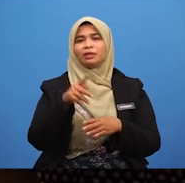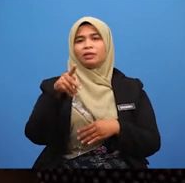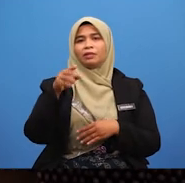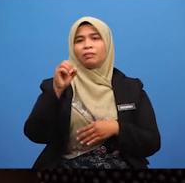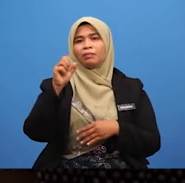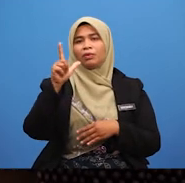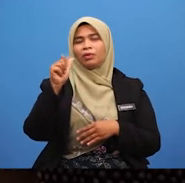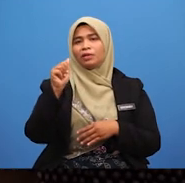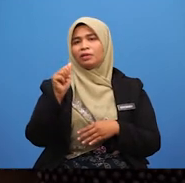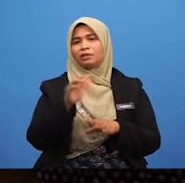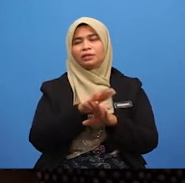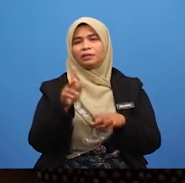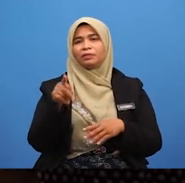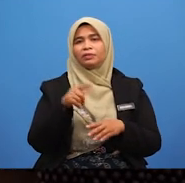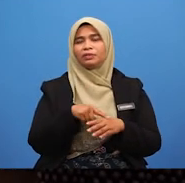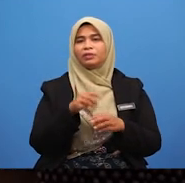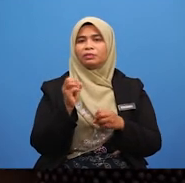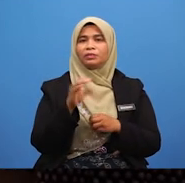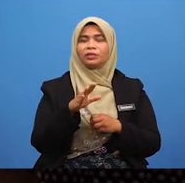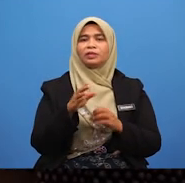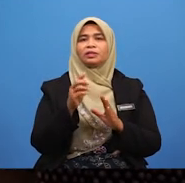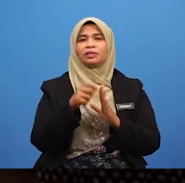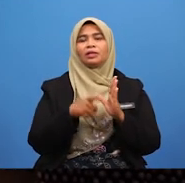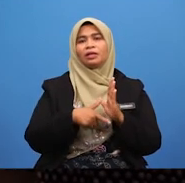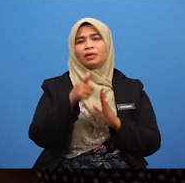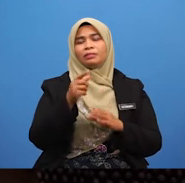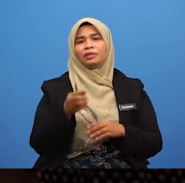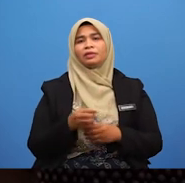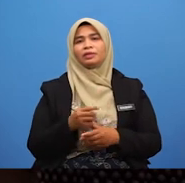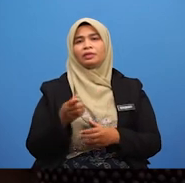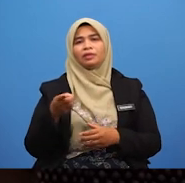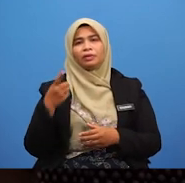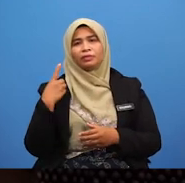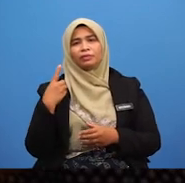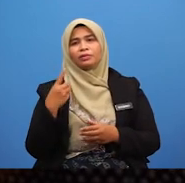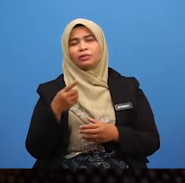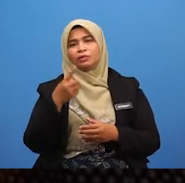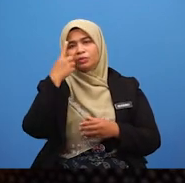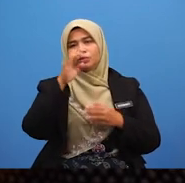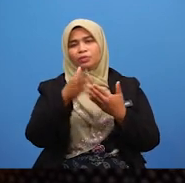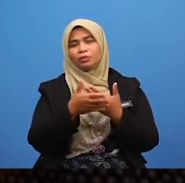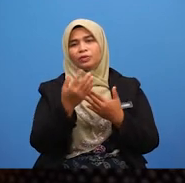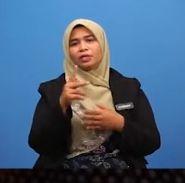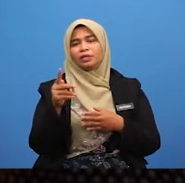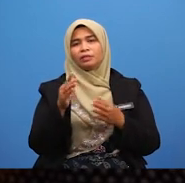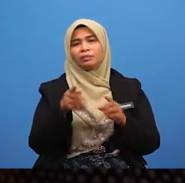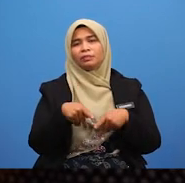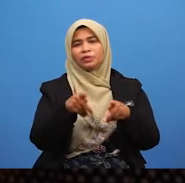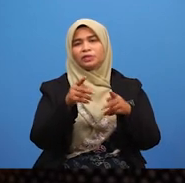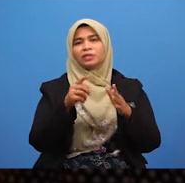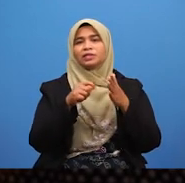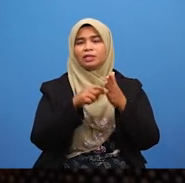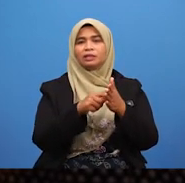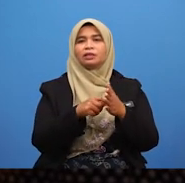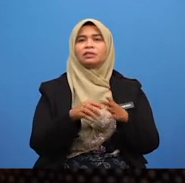tidak perlu ditanggalkan terlebih dahulu untuk proses menanda. Okey, semoga pembelajaran